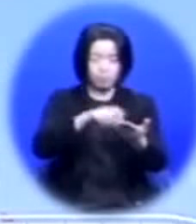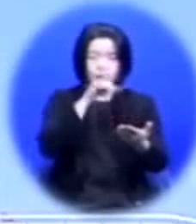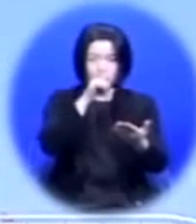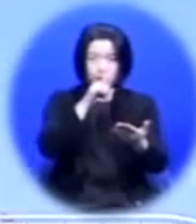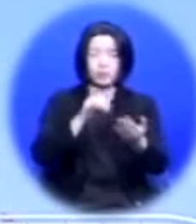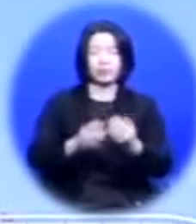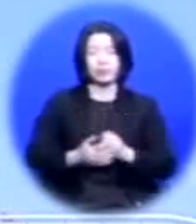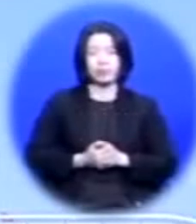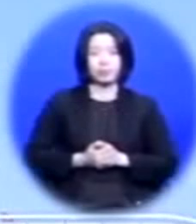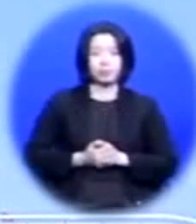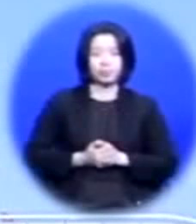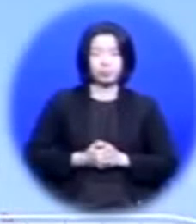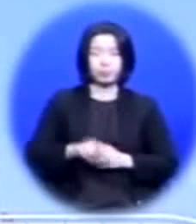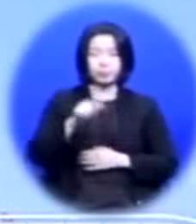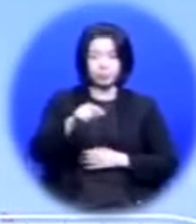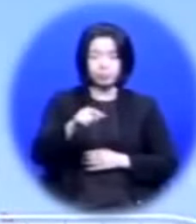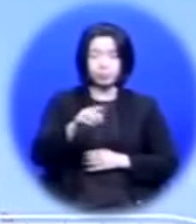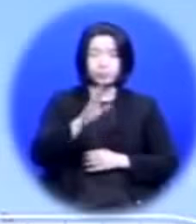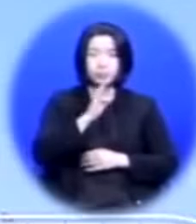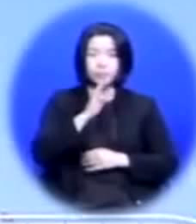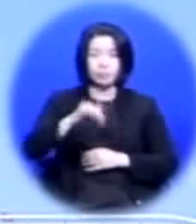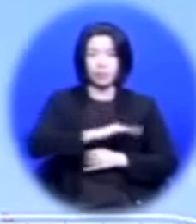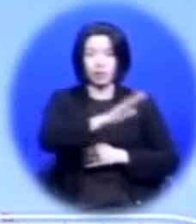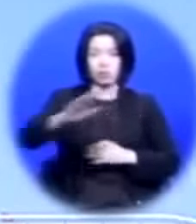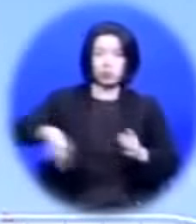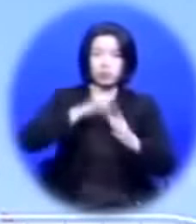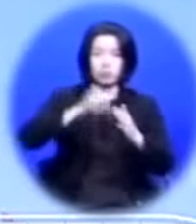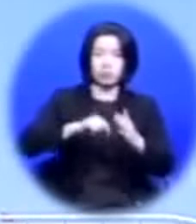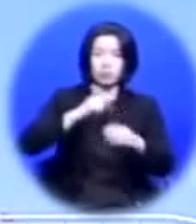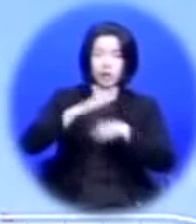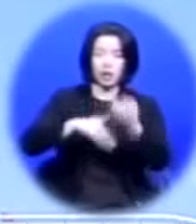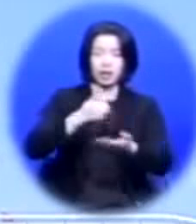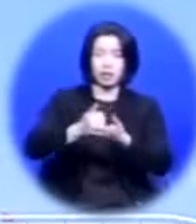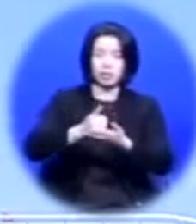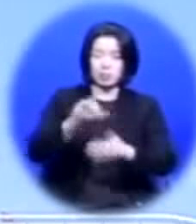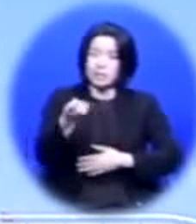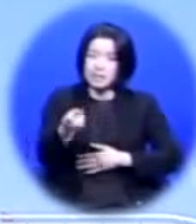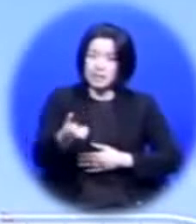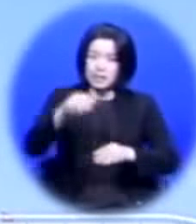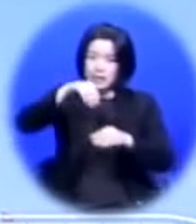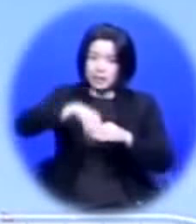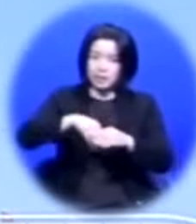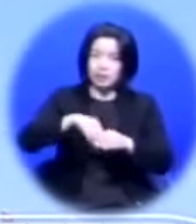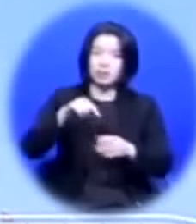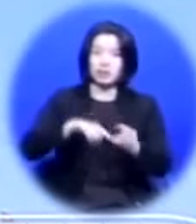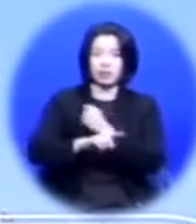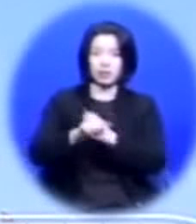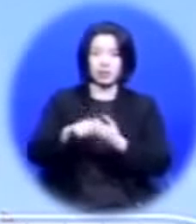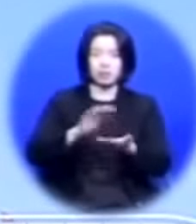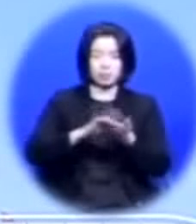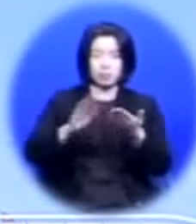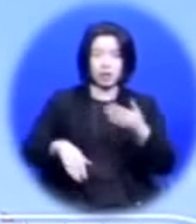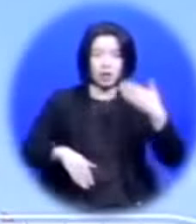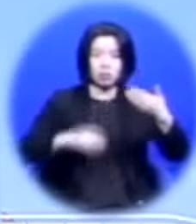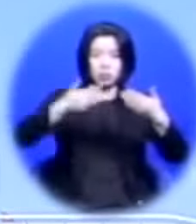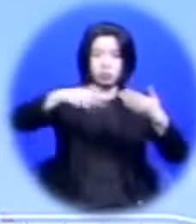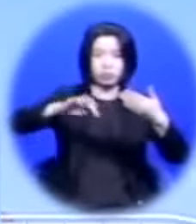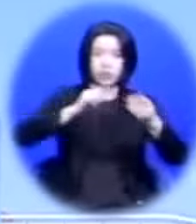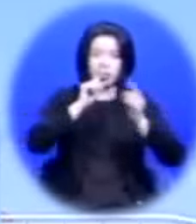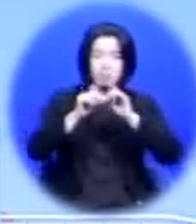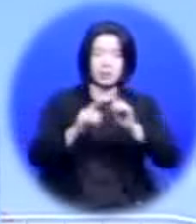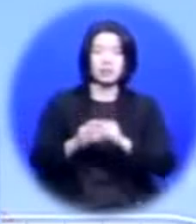속에 그것이 바로 우리 속에 하나님의 씨가 심겨졌다 겁니다 9절 말씀을